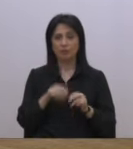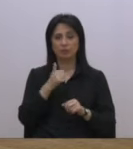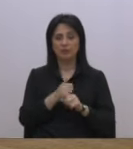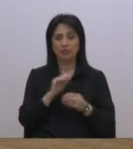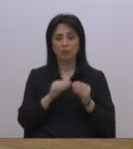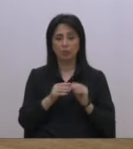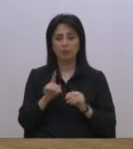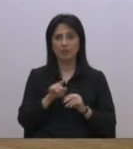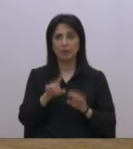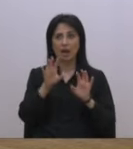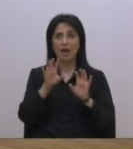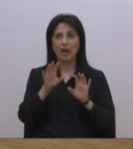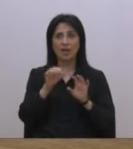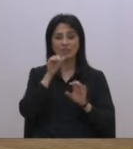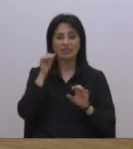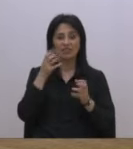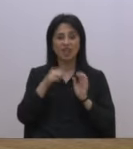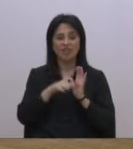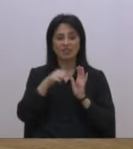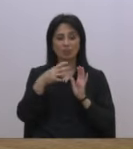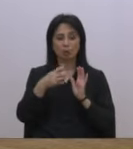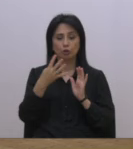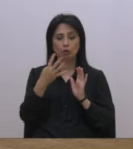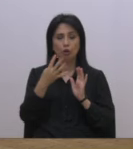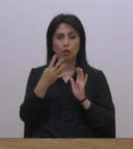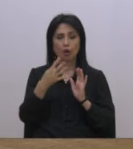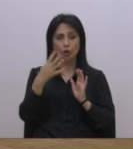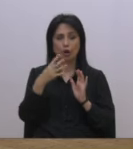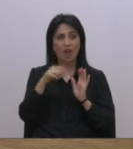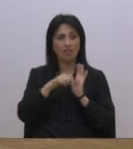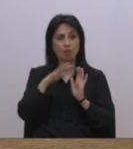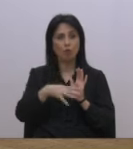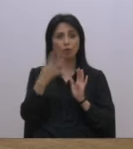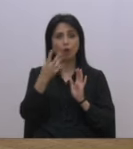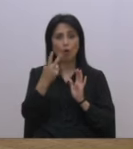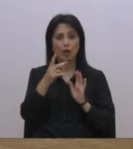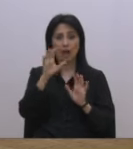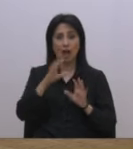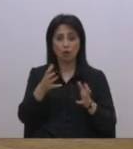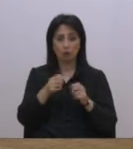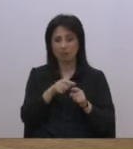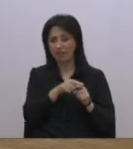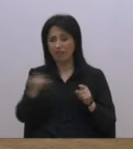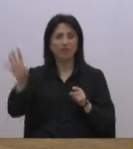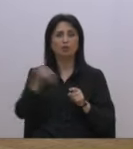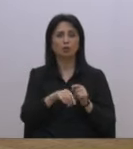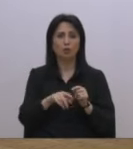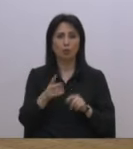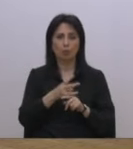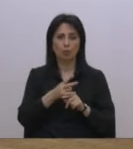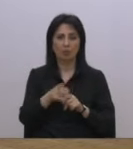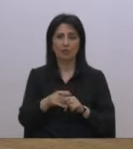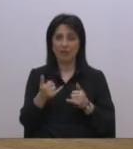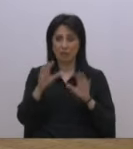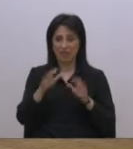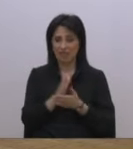პრობლემა არის ის, რომ ამ კანონ წინა წელს რომ მივიღეთ 652 კანონი, ამ კანონების აბსოლუტური უმრავლესობა მავნებლობა იყო. ამ წელსაც